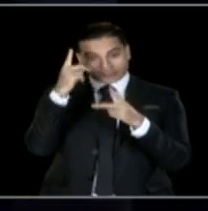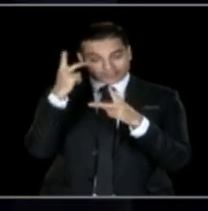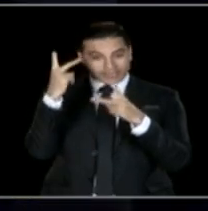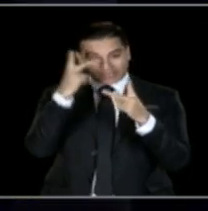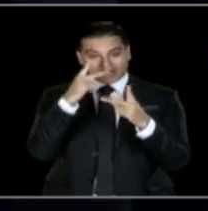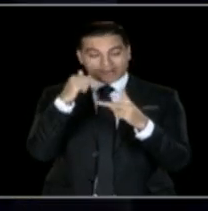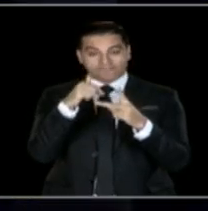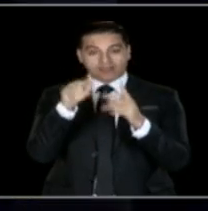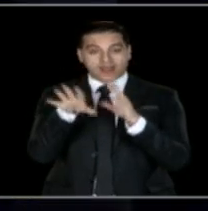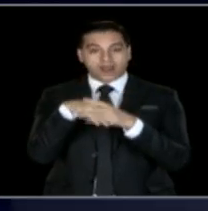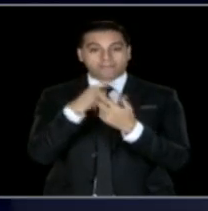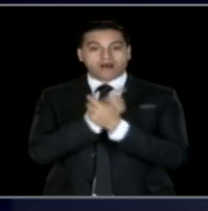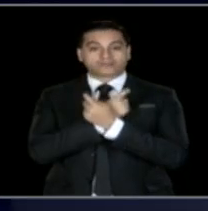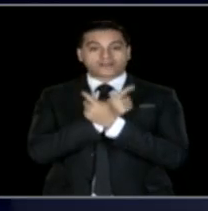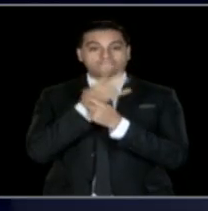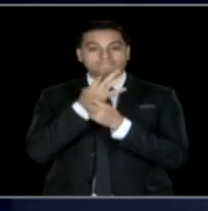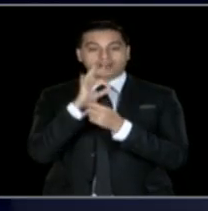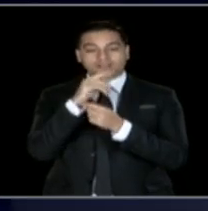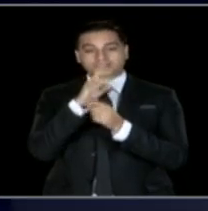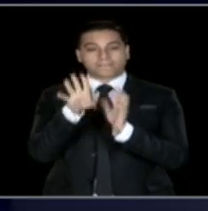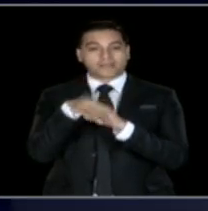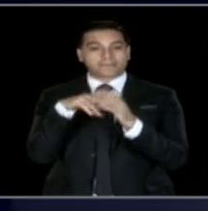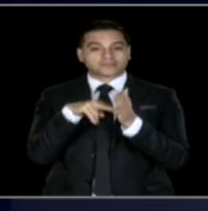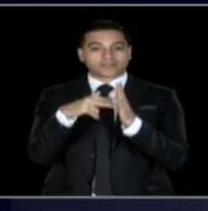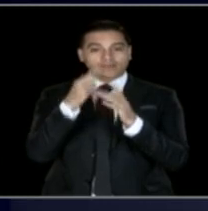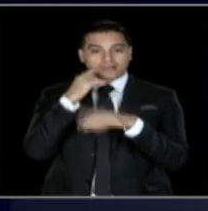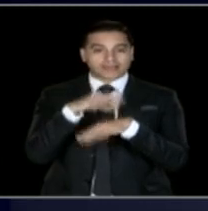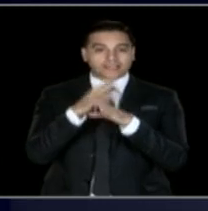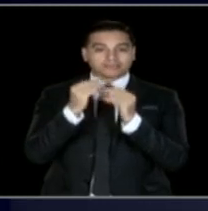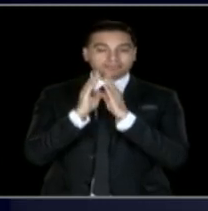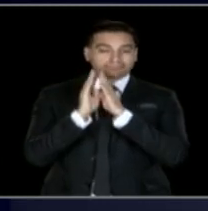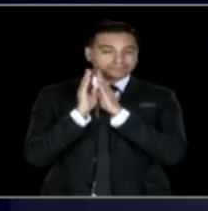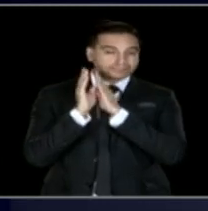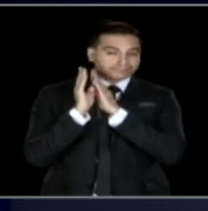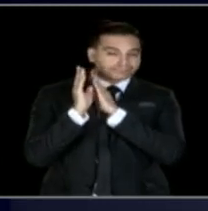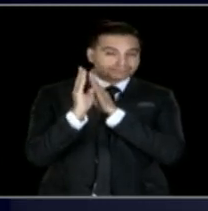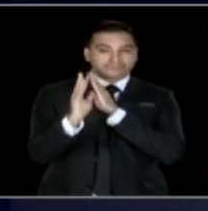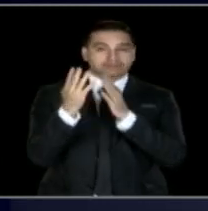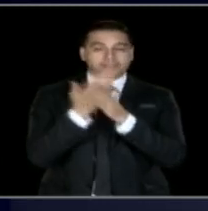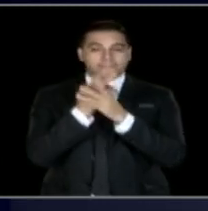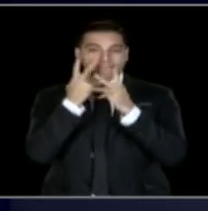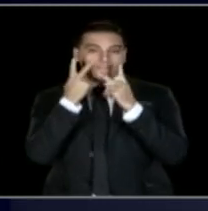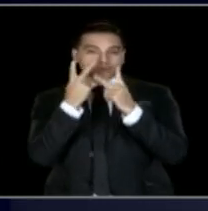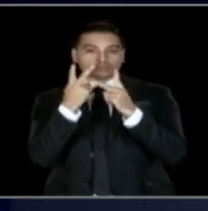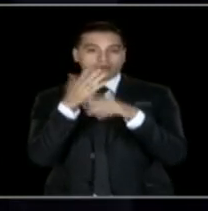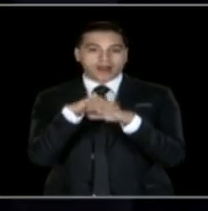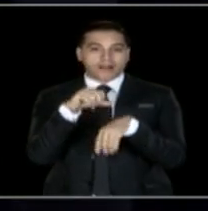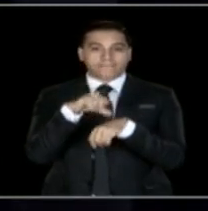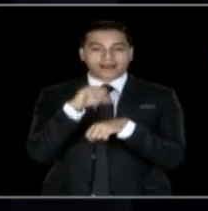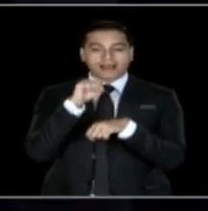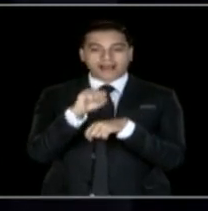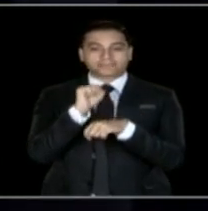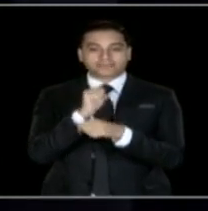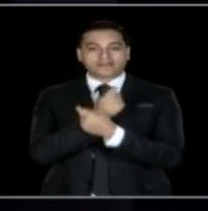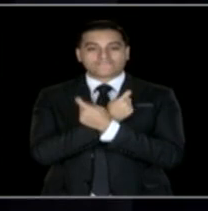بيعاملوا اثارنا ازاي وكميه الناس اللي بتبقى واقفه توابير علشان تدخل